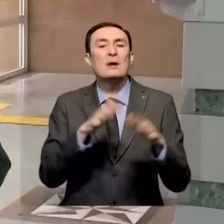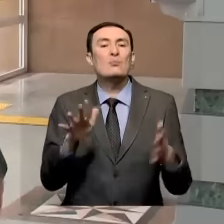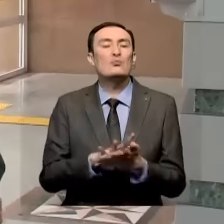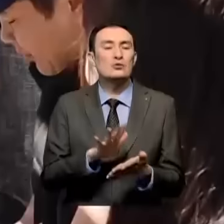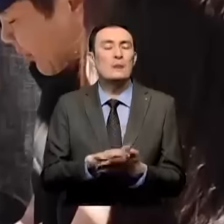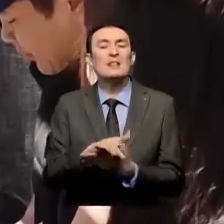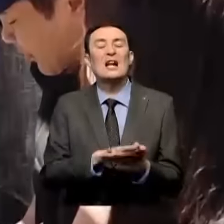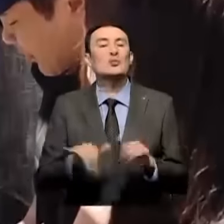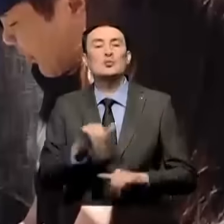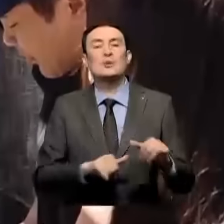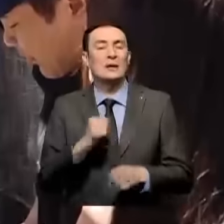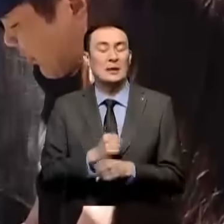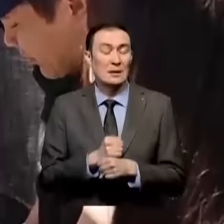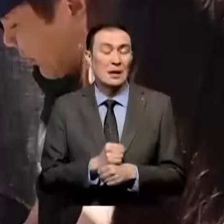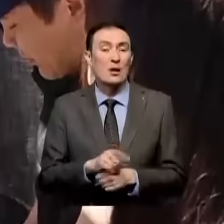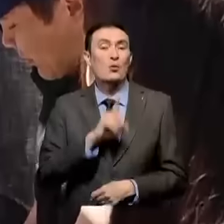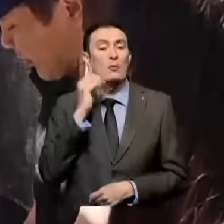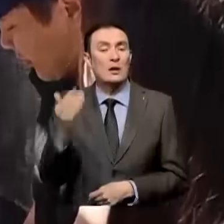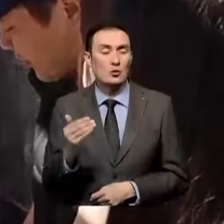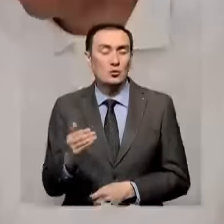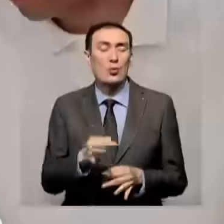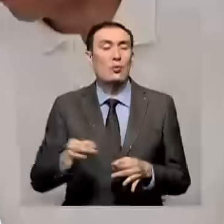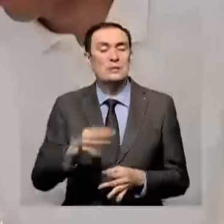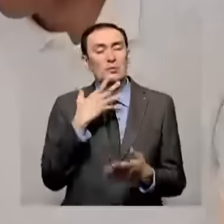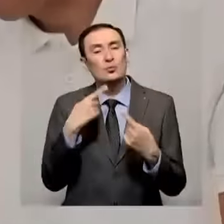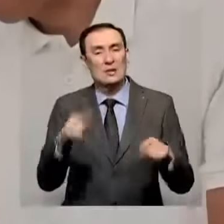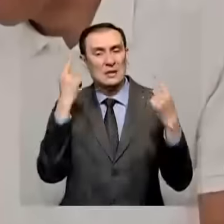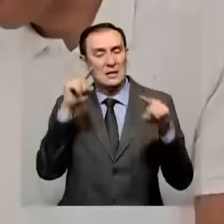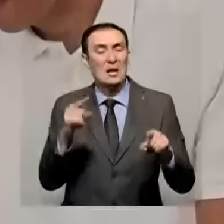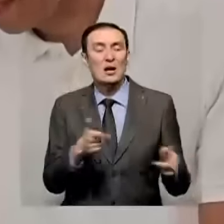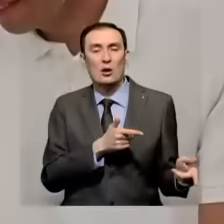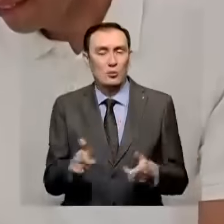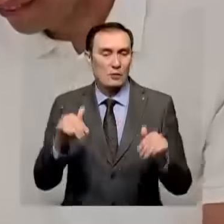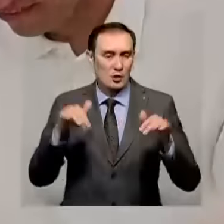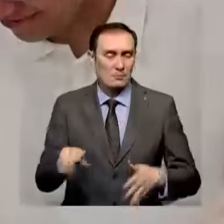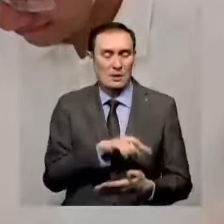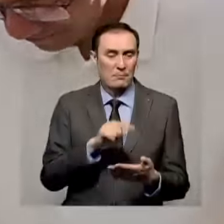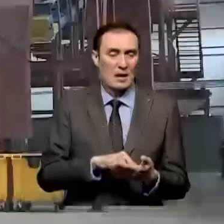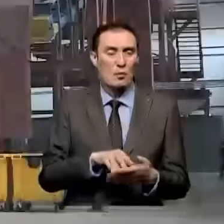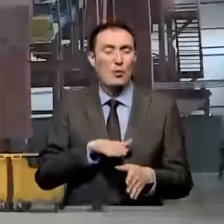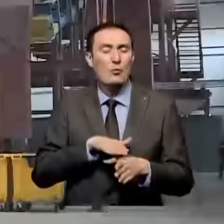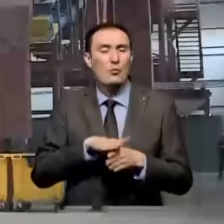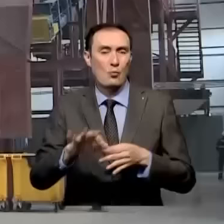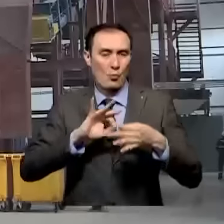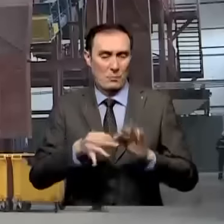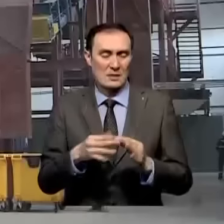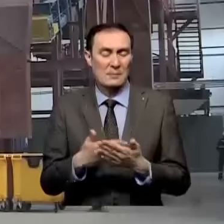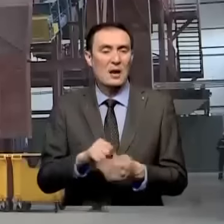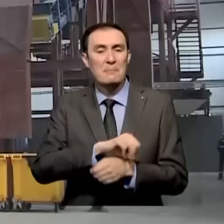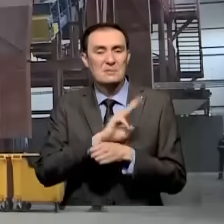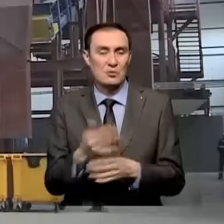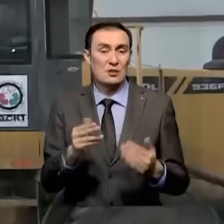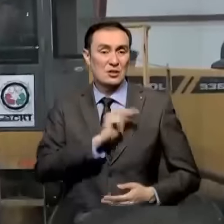делать потом? У молодежи региона на этот счет свои идеи. Они готовы взяться за решение проблемы комплексно. К примеру, обеспечить